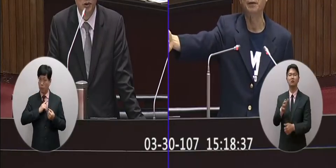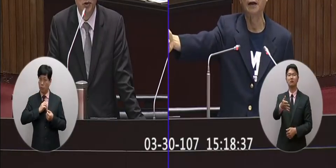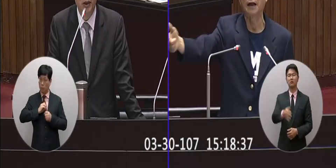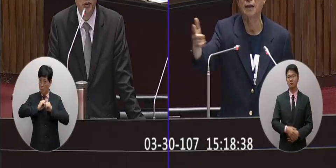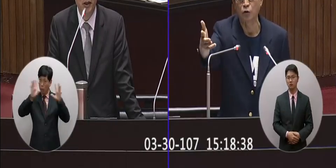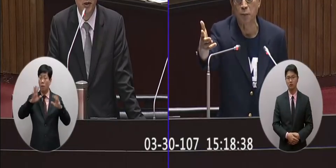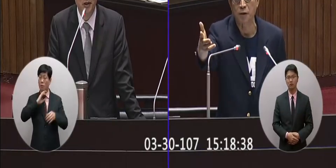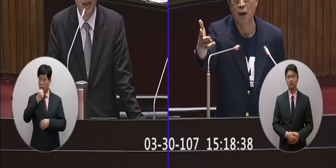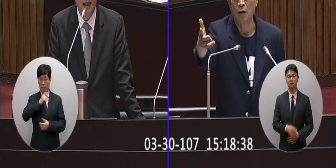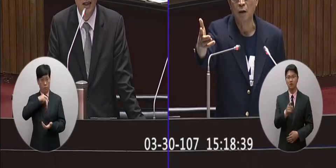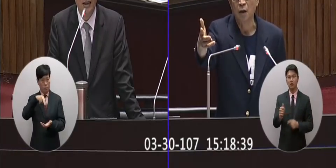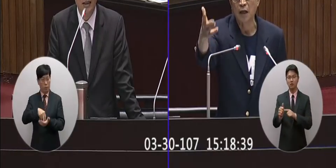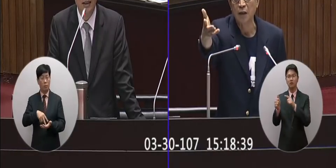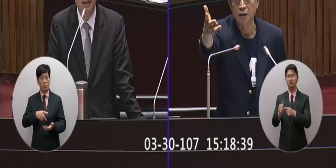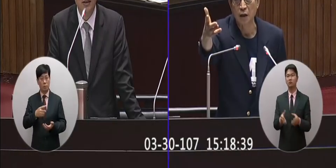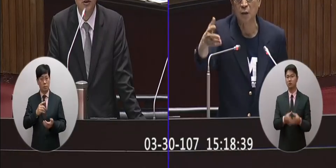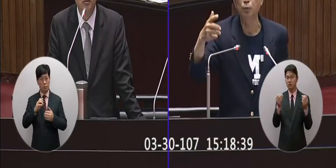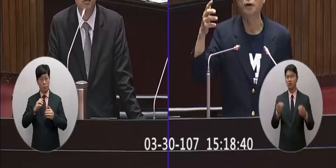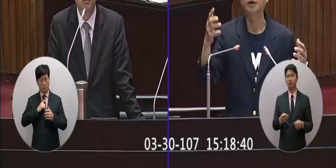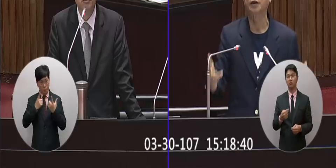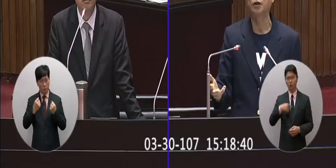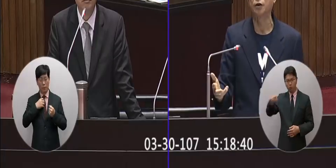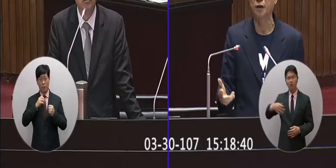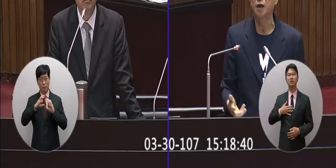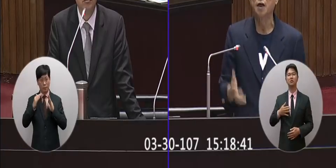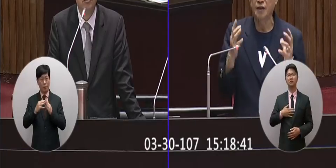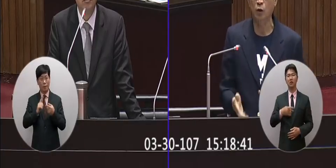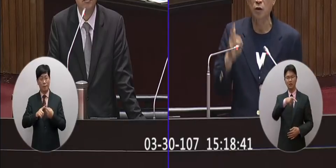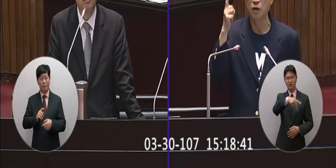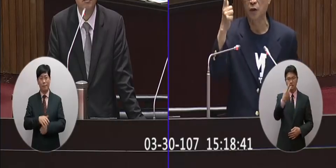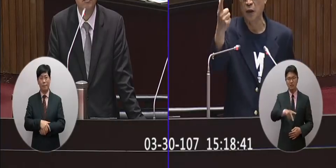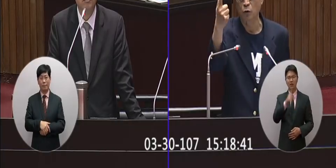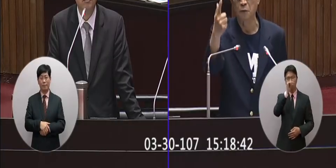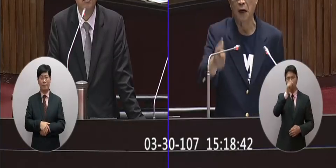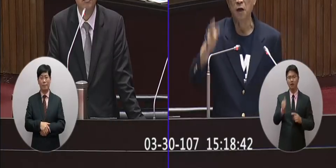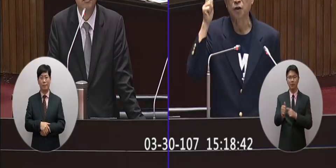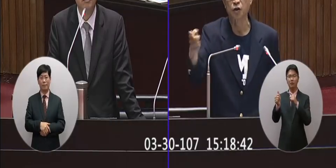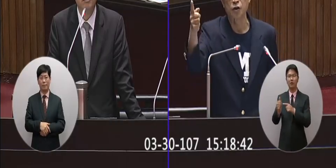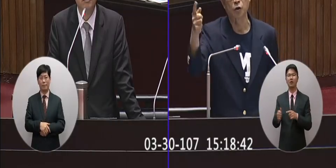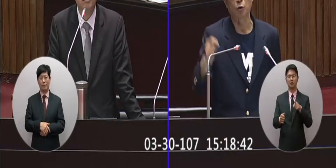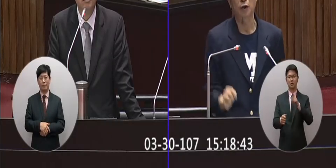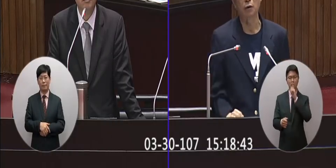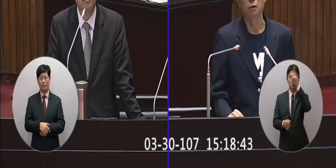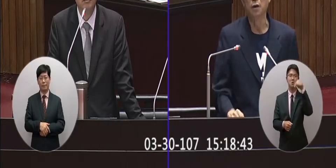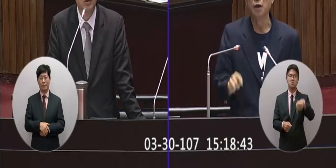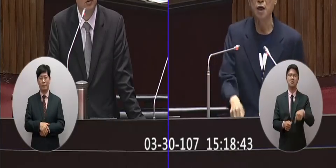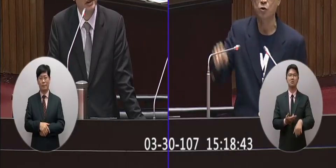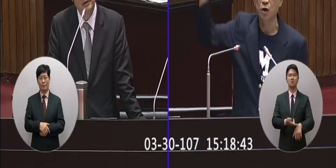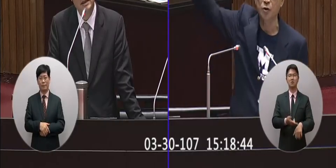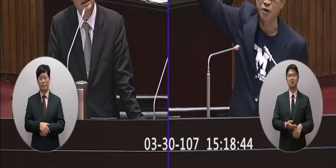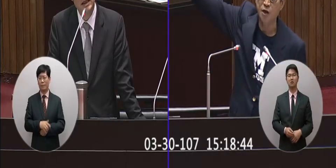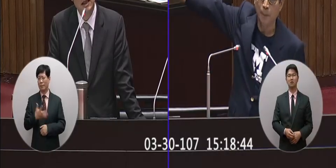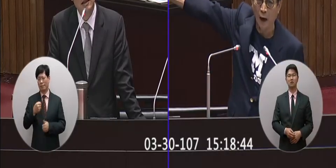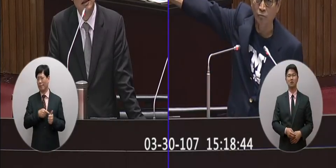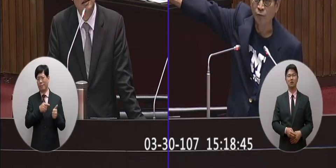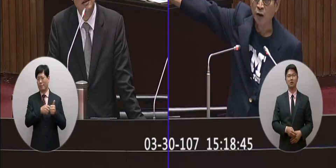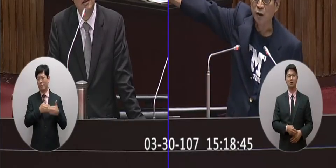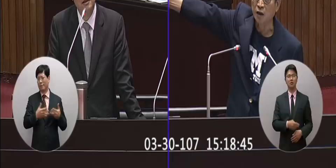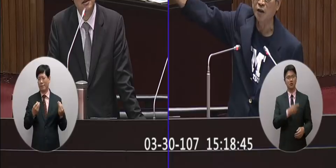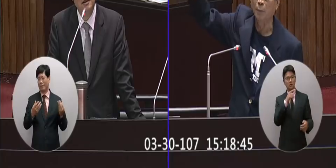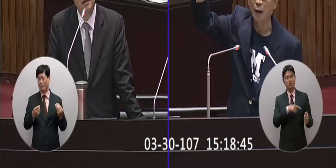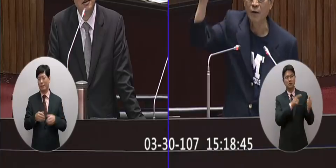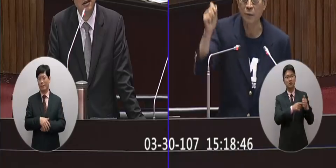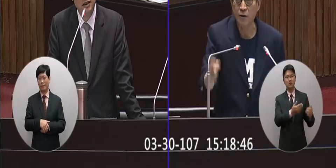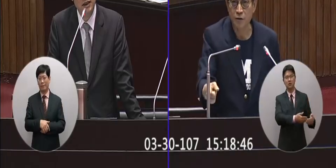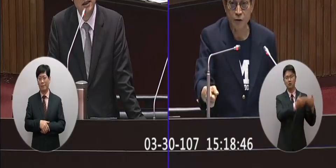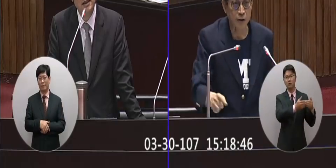湾是一个主权独立的国家啊！ 大家知道你不需要在这里刺激，结果你只有一条路嘛，刺激中国大陆。 我没有刺激他。